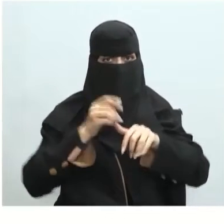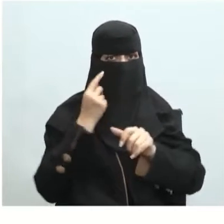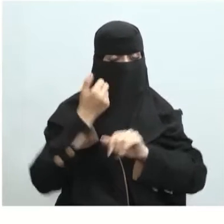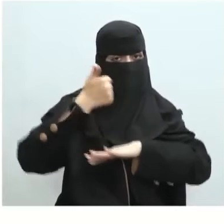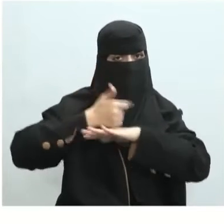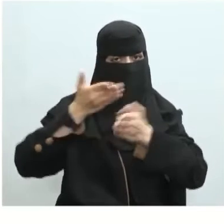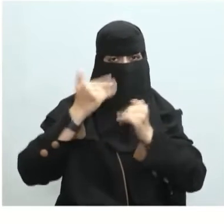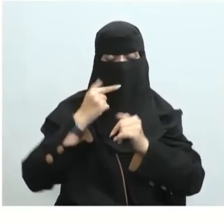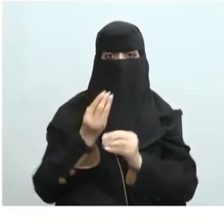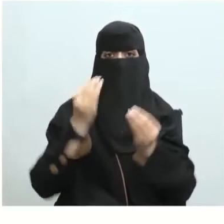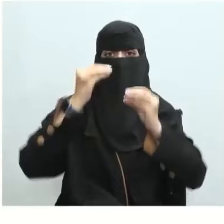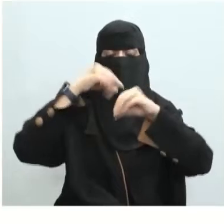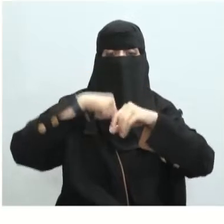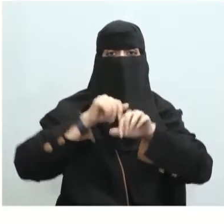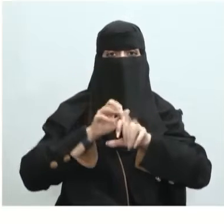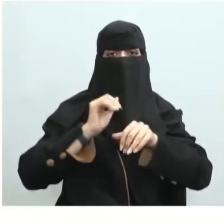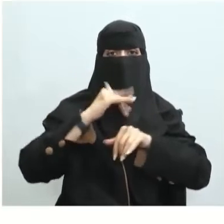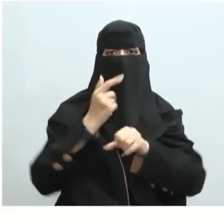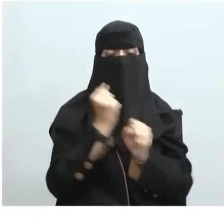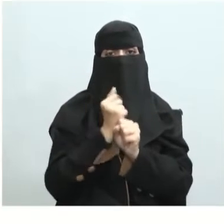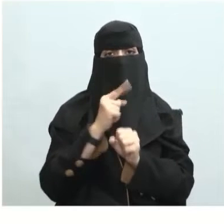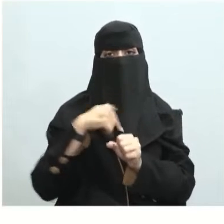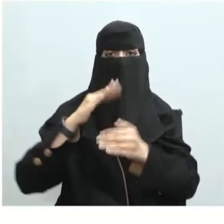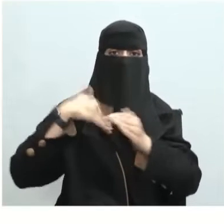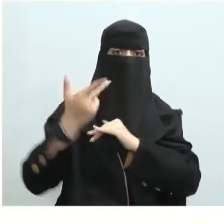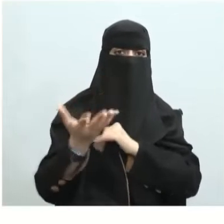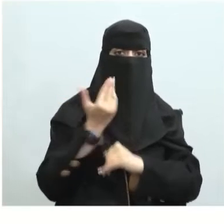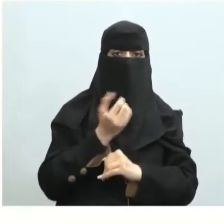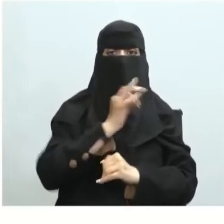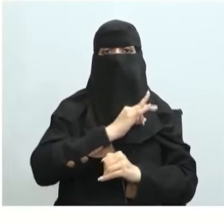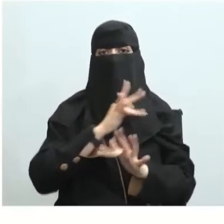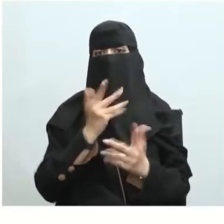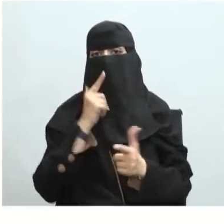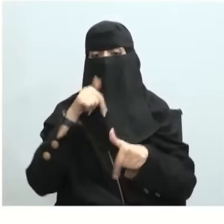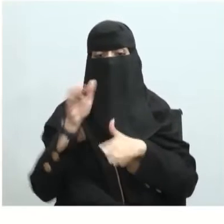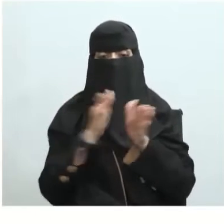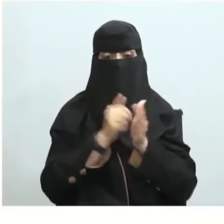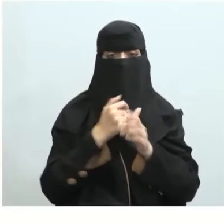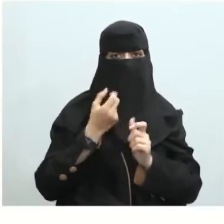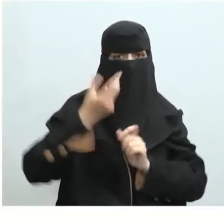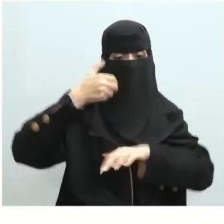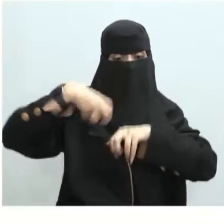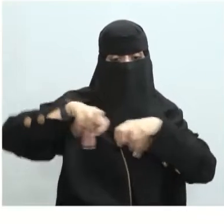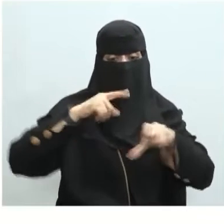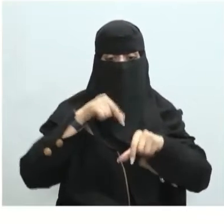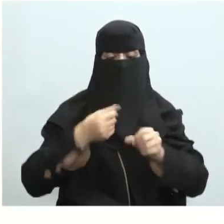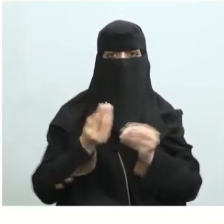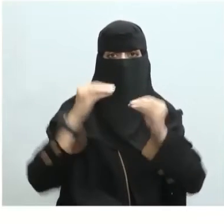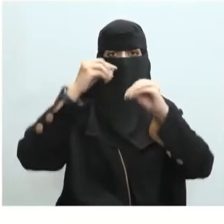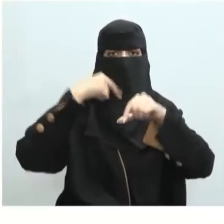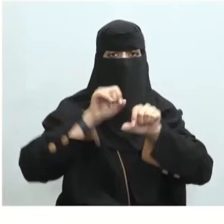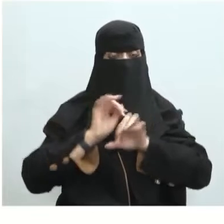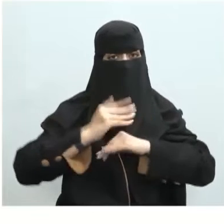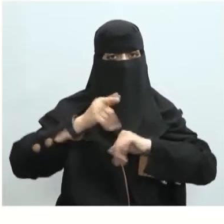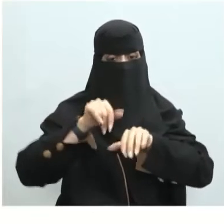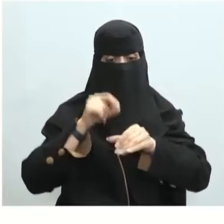استثمار التقنيه في مضاعفه العمل والنواتج من الافكار الجزئيه يا استثمار التقنيه في التعليم والتعليم الذاتي